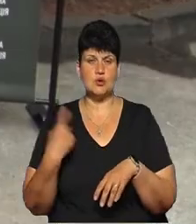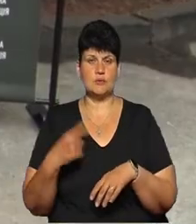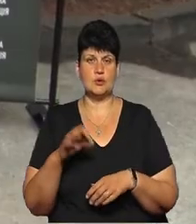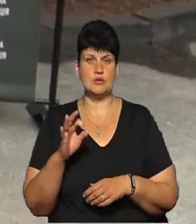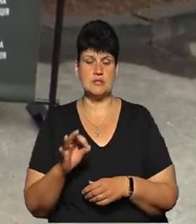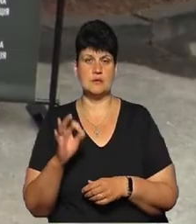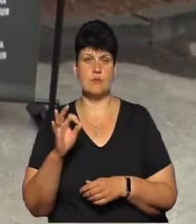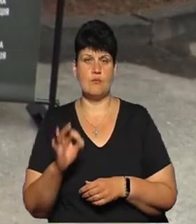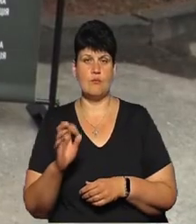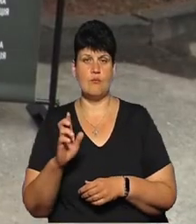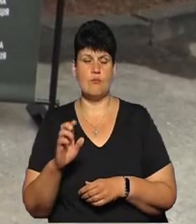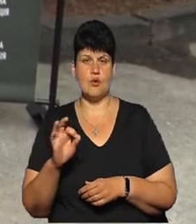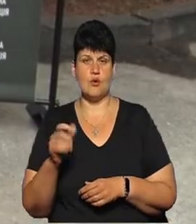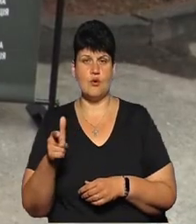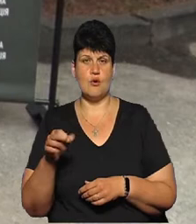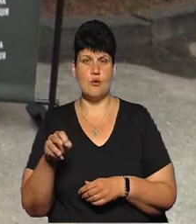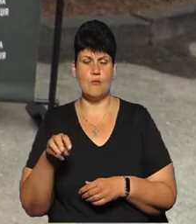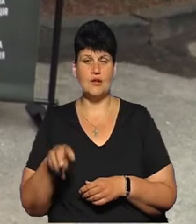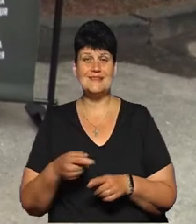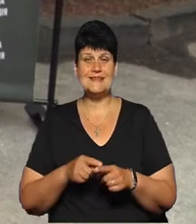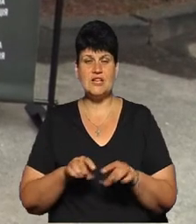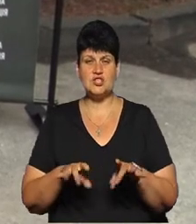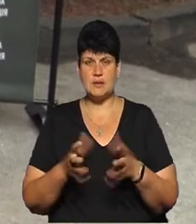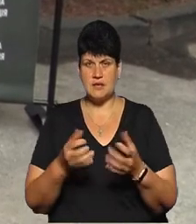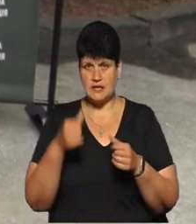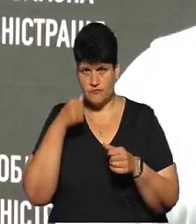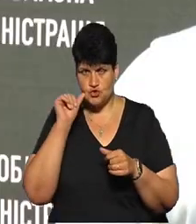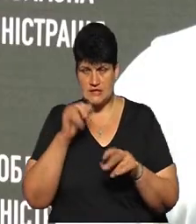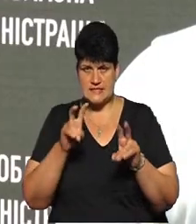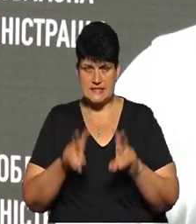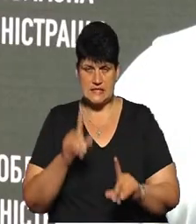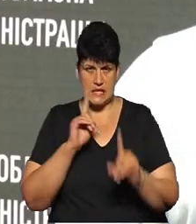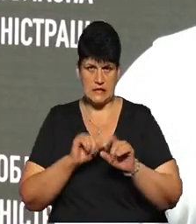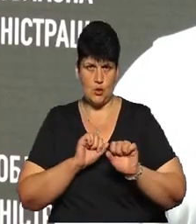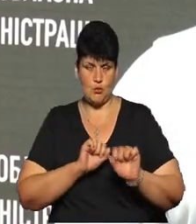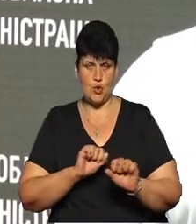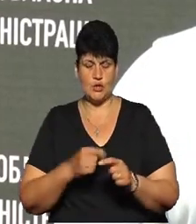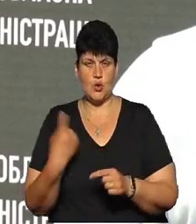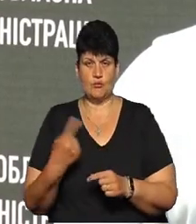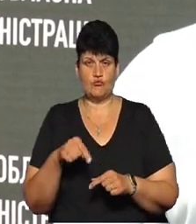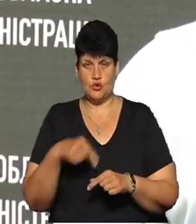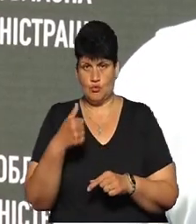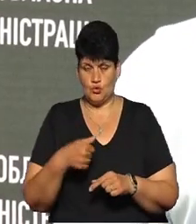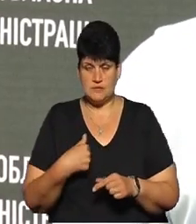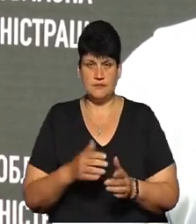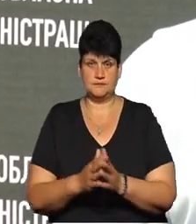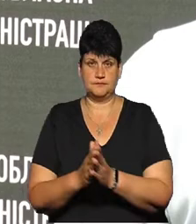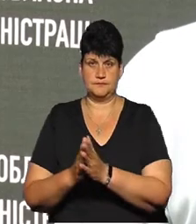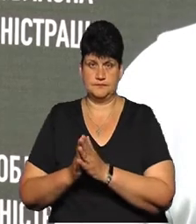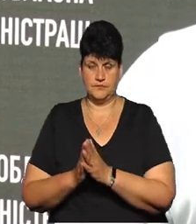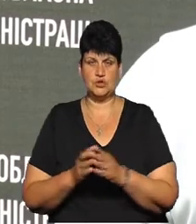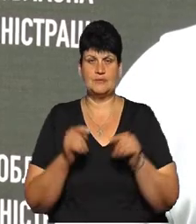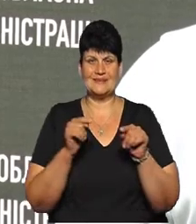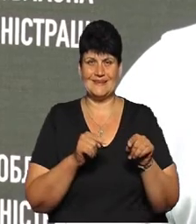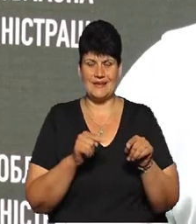його словами, таке рішення прийняли вчора на засіданні Ради оборони області. Цього року ми спонукаємо для того, щоб таких прощ не